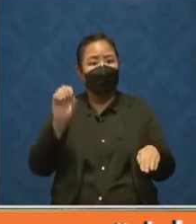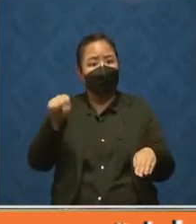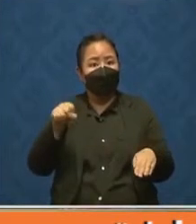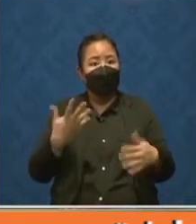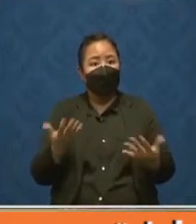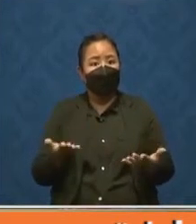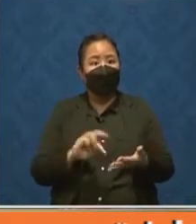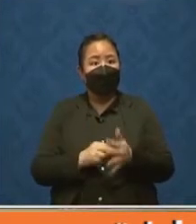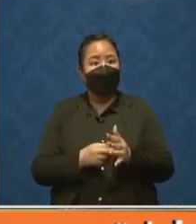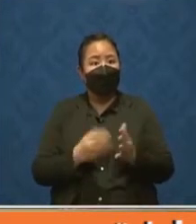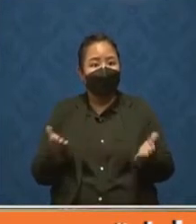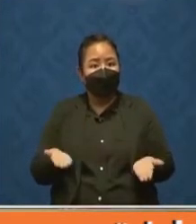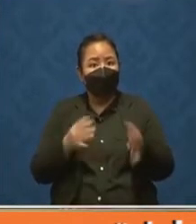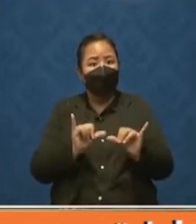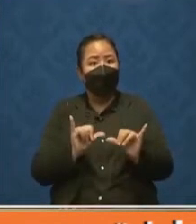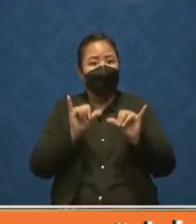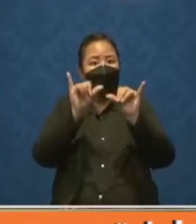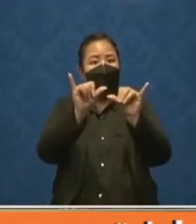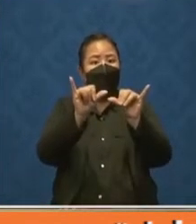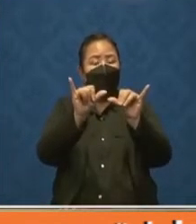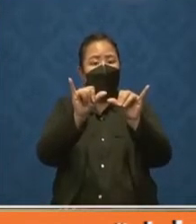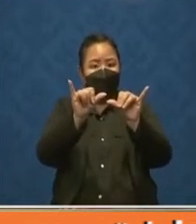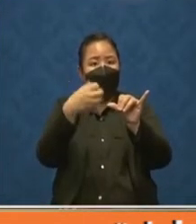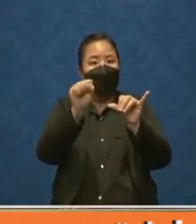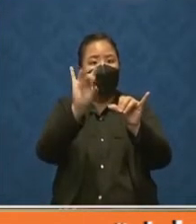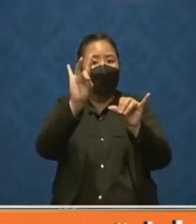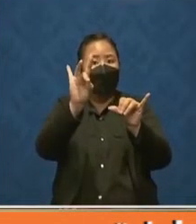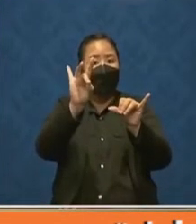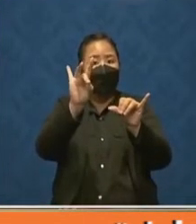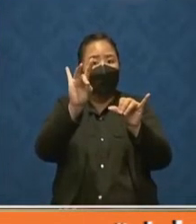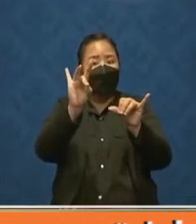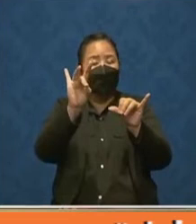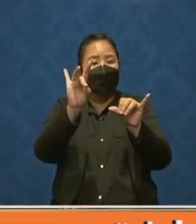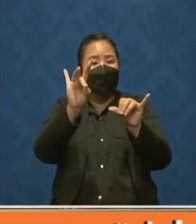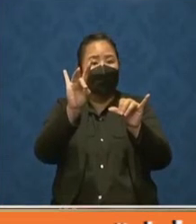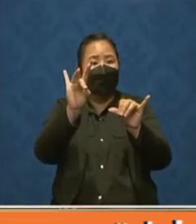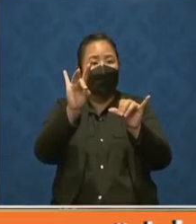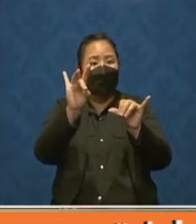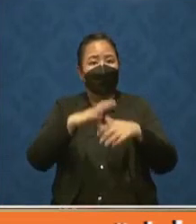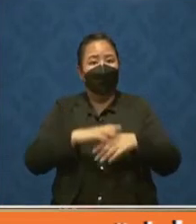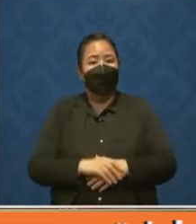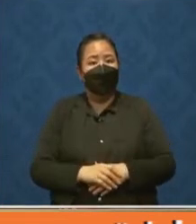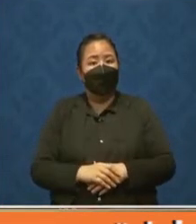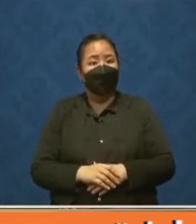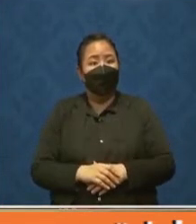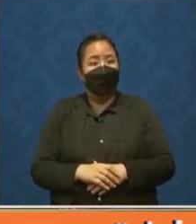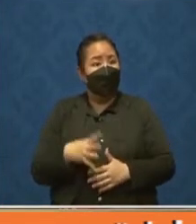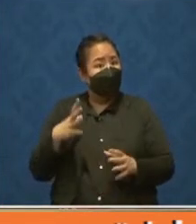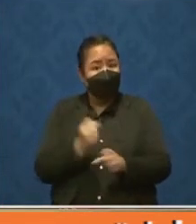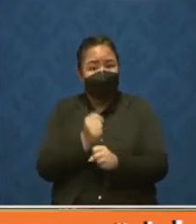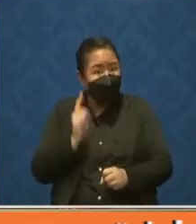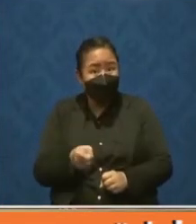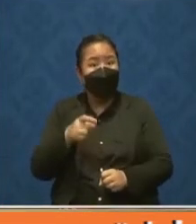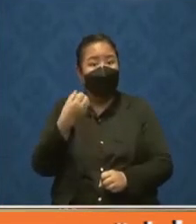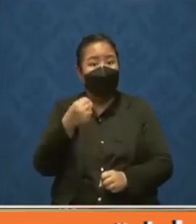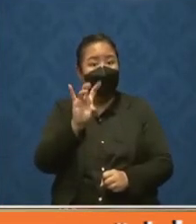าติที่เขาต้องการเรียกร้องให้ขยับอายุการสมรสขึ้นไปที่18ตกลงท่านเอา17แน่ๆใ